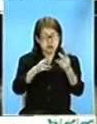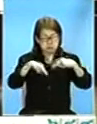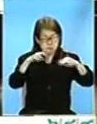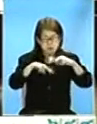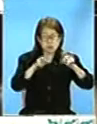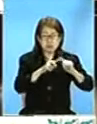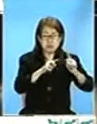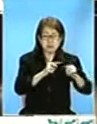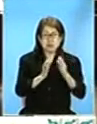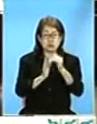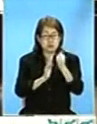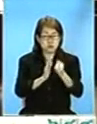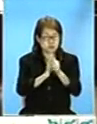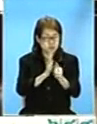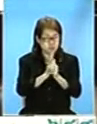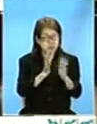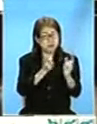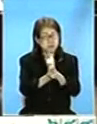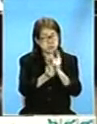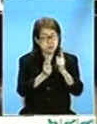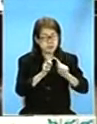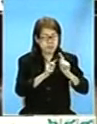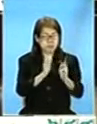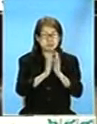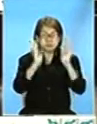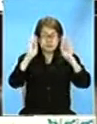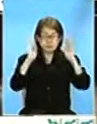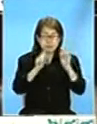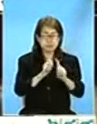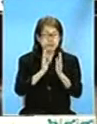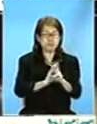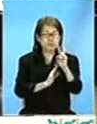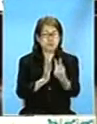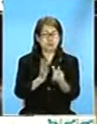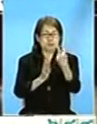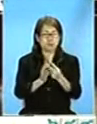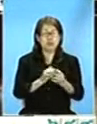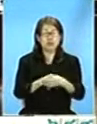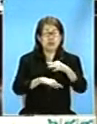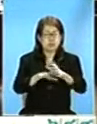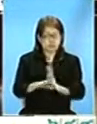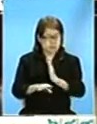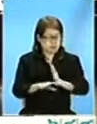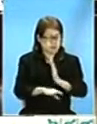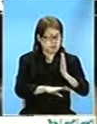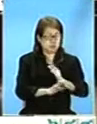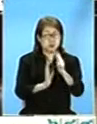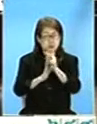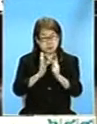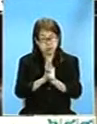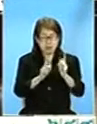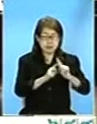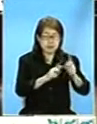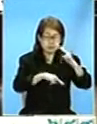สตร์และสังคมศาสตร์อีก2คนซึ่งไอ้ที่มาจากผู้ทรงคุณวุฒิสาขานิติศาสตร์รัฐศาสตร์อะไรเหล่